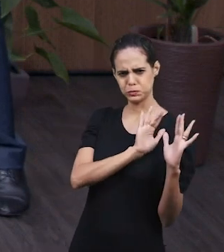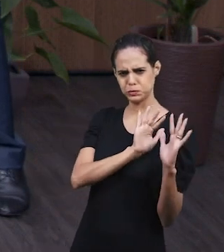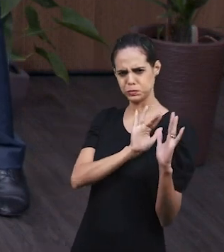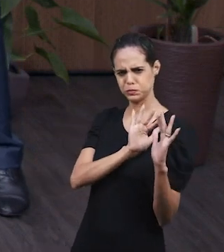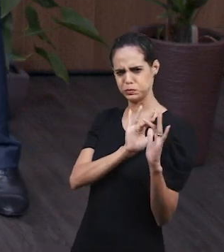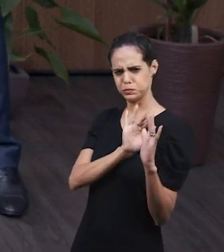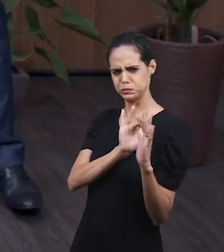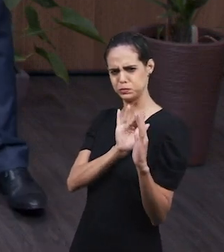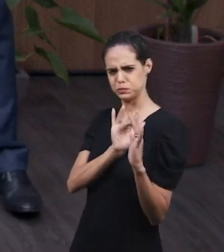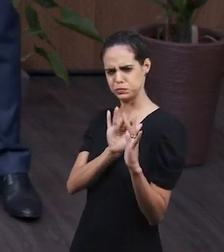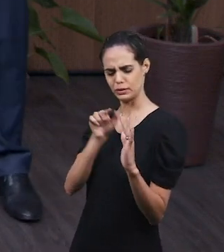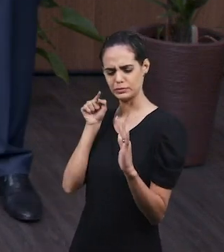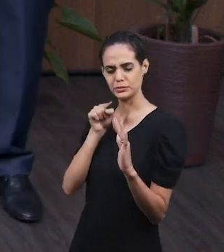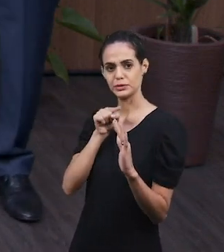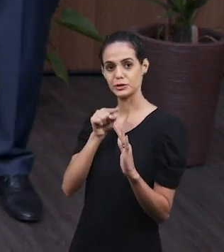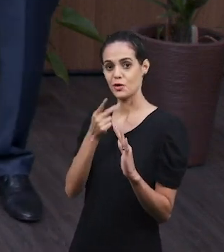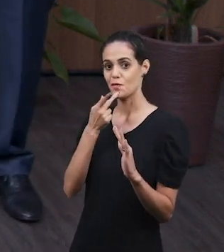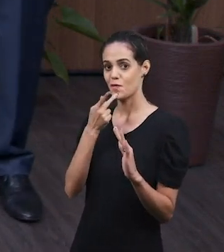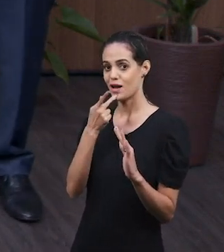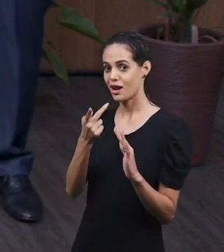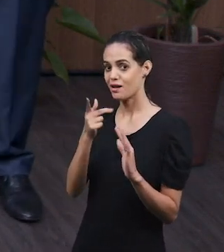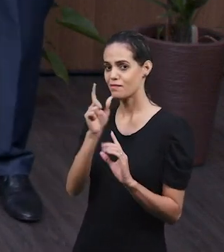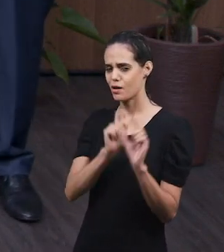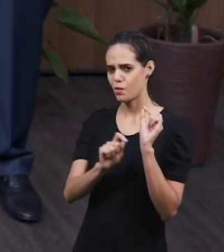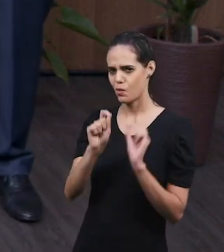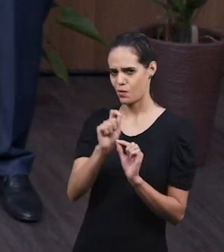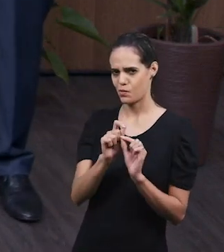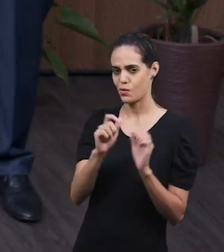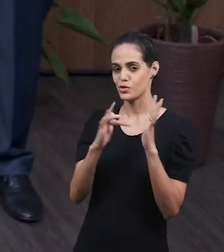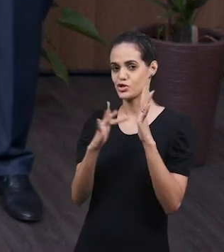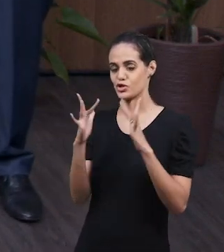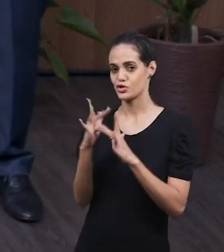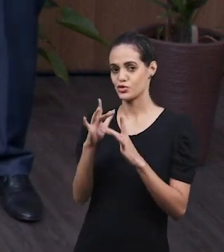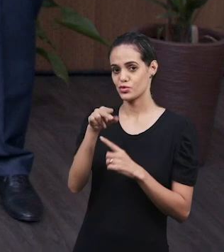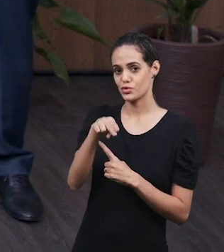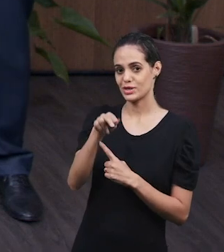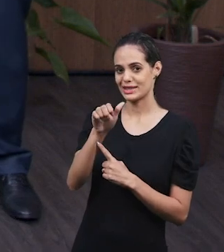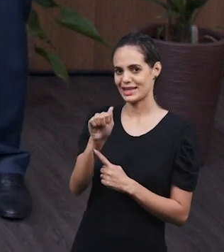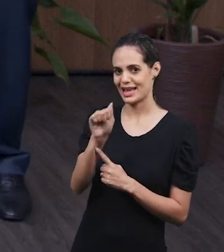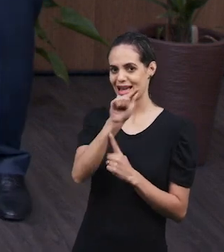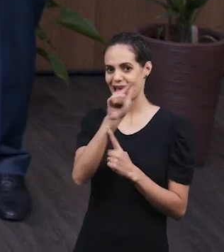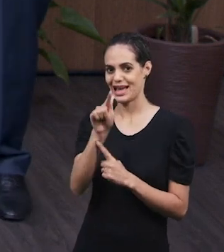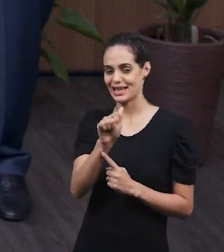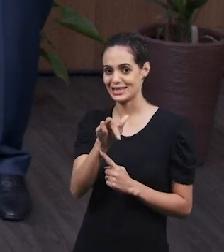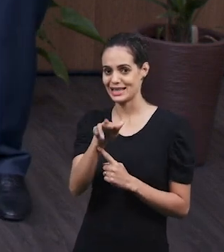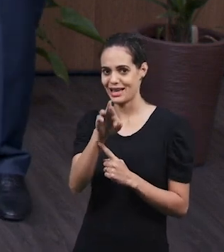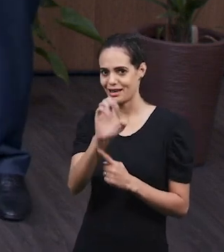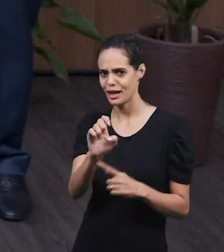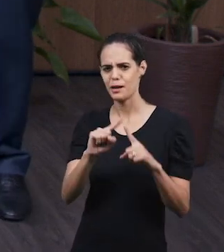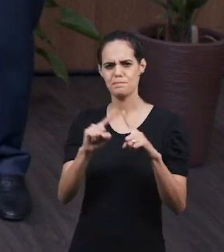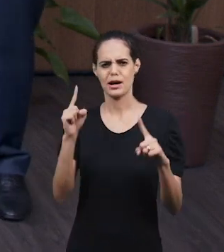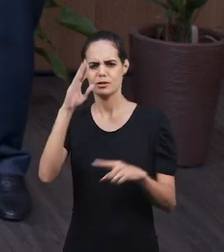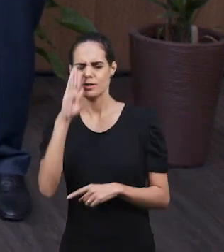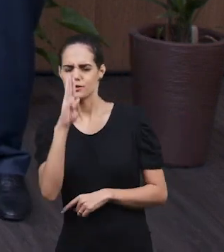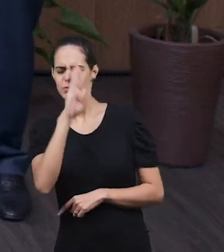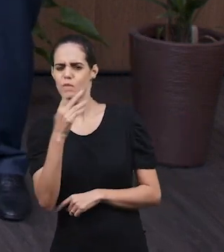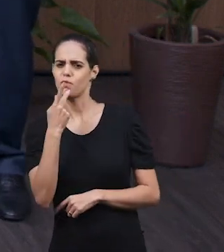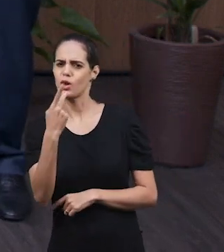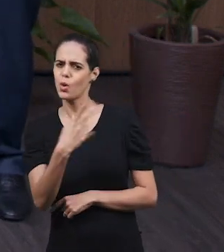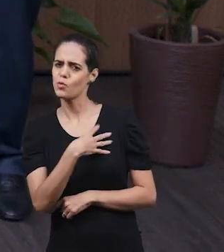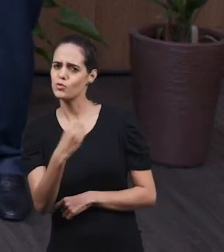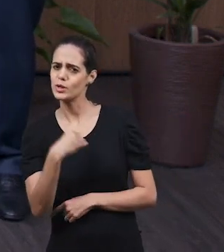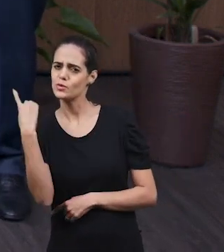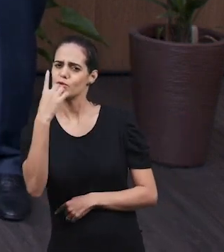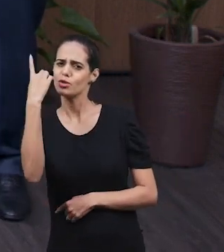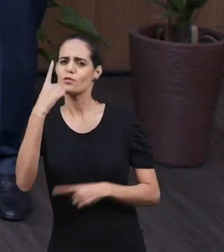la foule, comme celui qui était Jésus de Nazareth. Mais Bartimée, il a dit Jésus, fils de David. Pourquoi donc